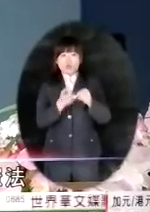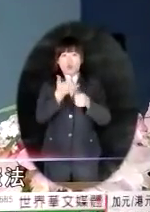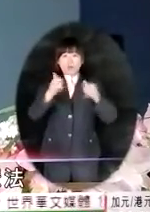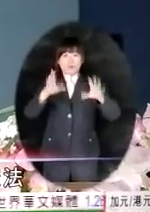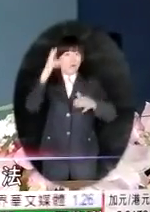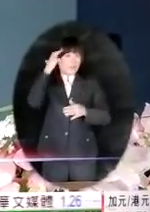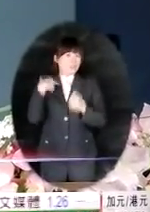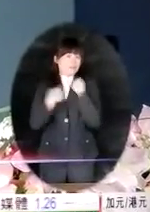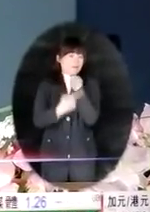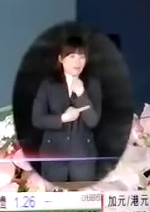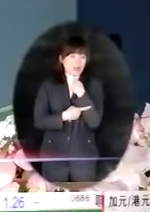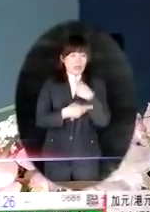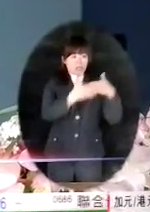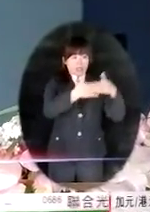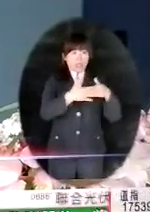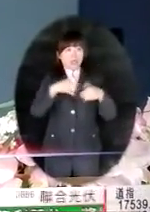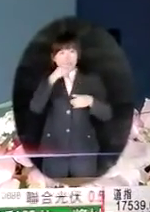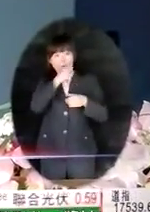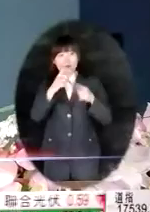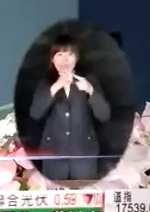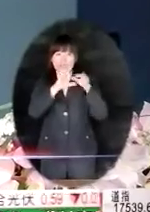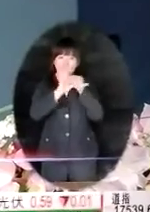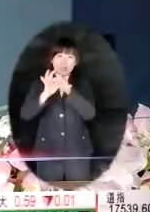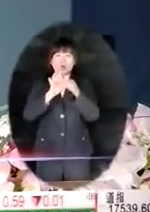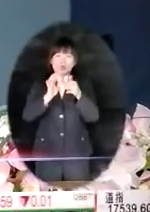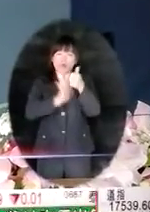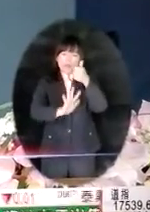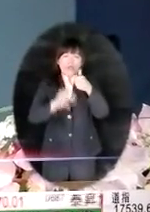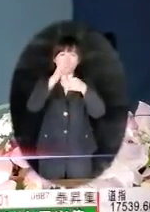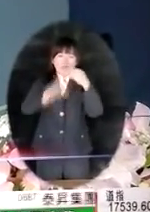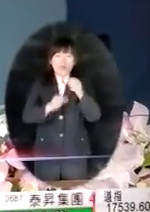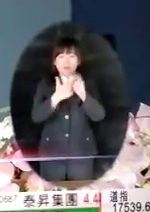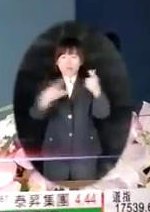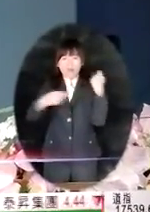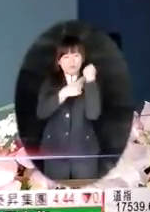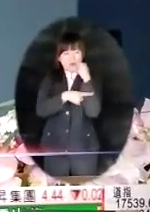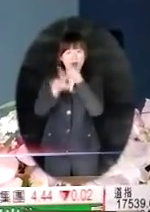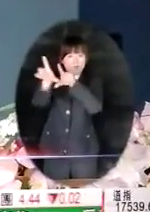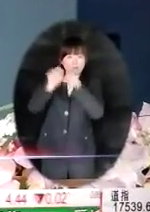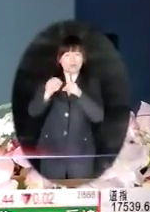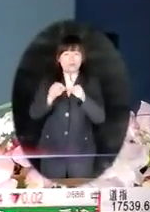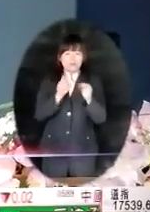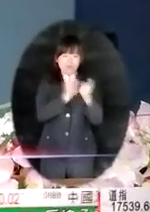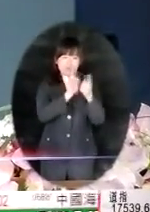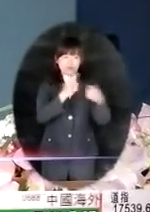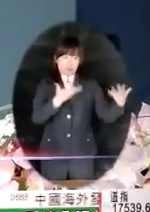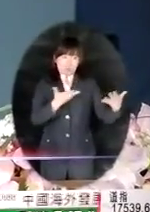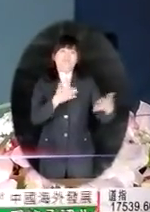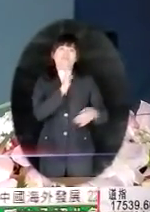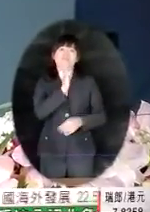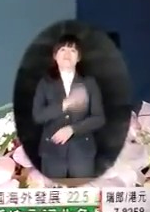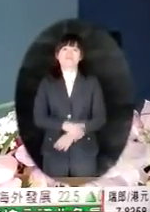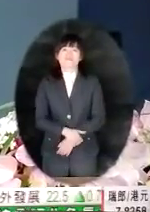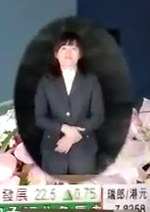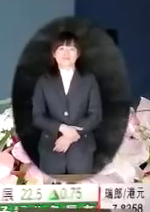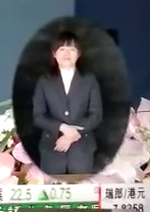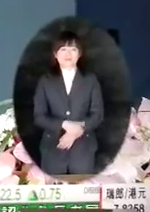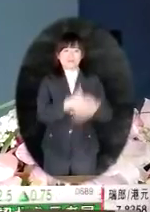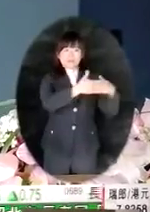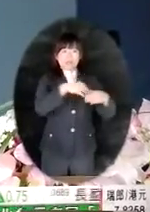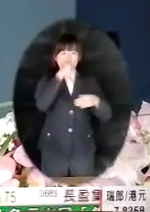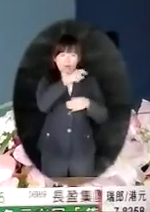法、两岸人民关系条例及其他的相关法律来处理两岸事务。两